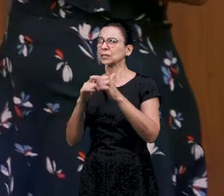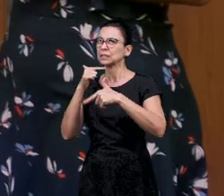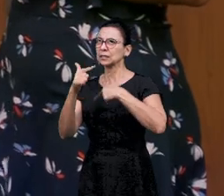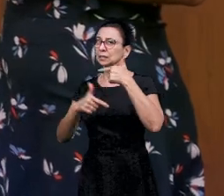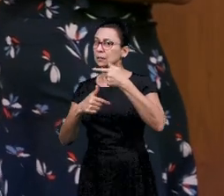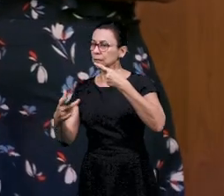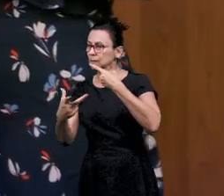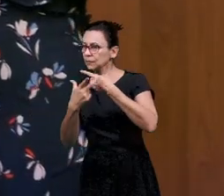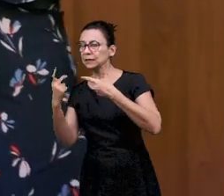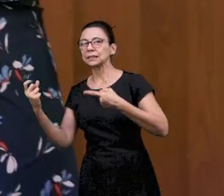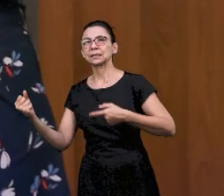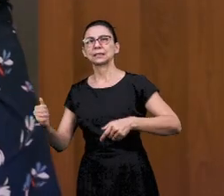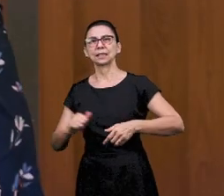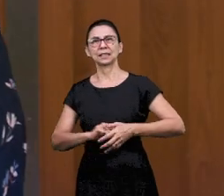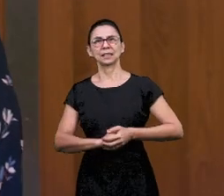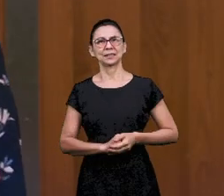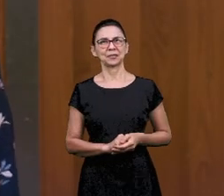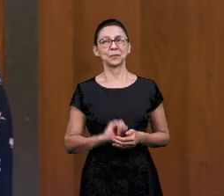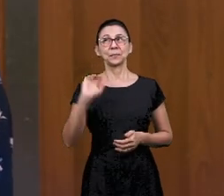David, il était